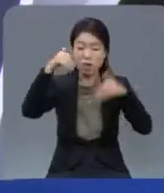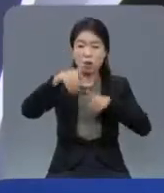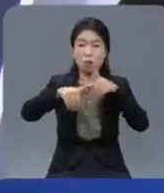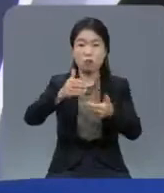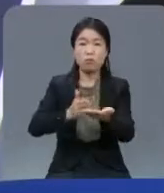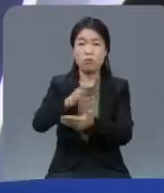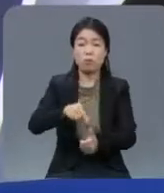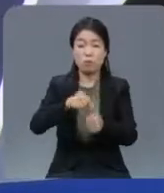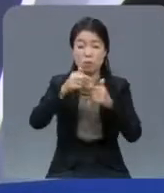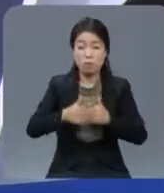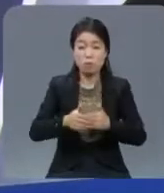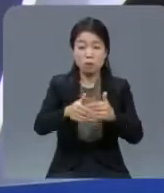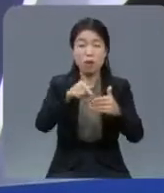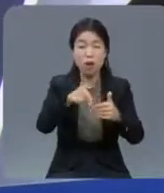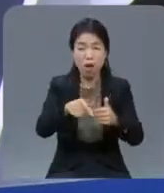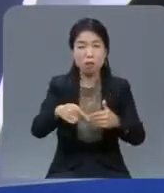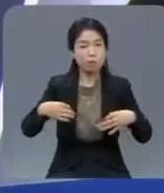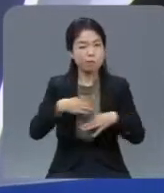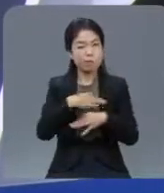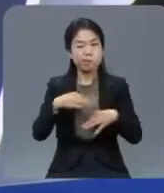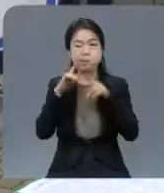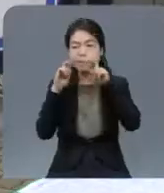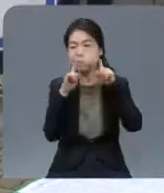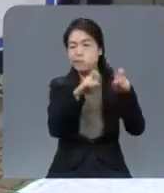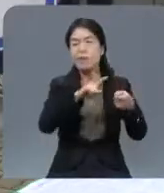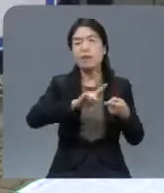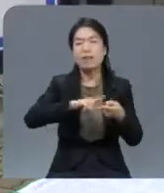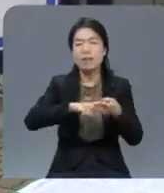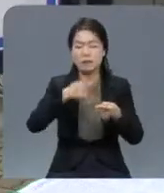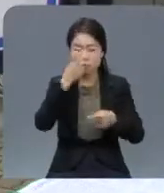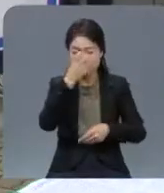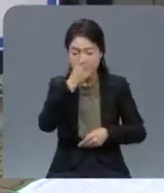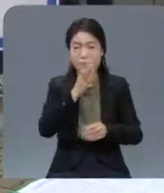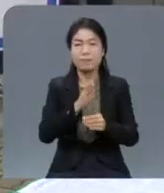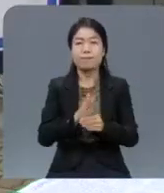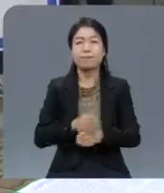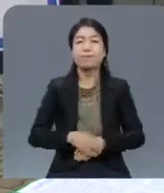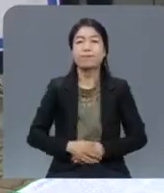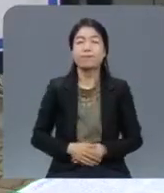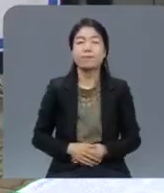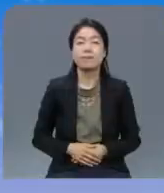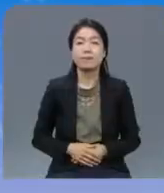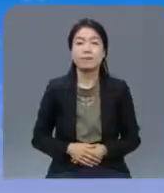무용과에 채용되는 과정이 불공정했다는 의혹에 대해서도 수사하고 있습니다.